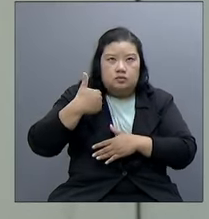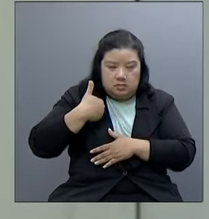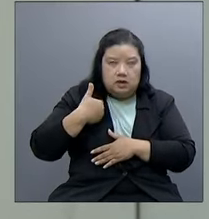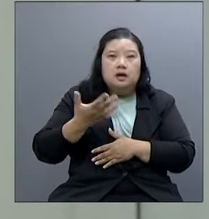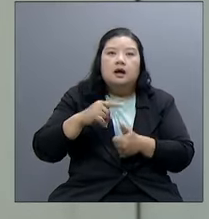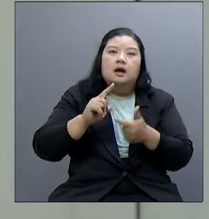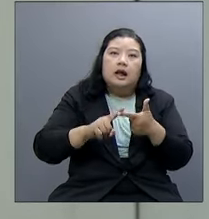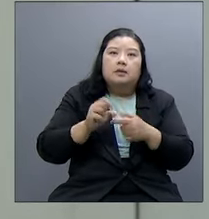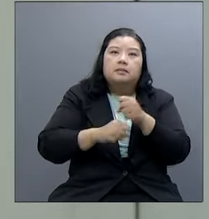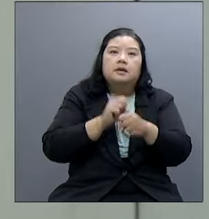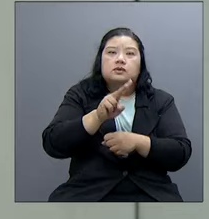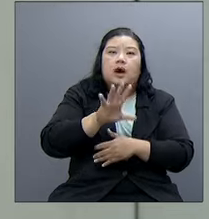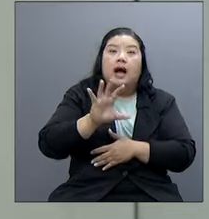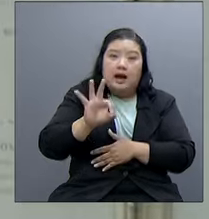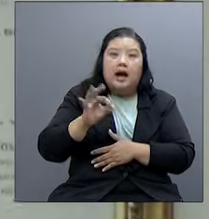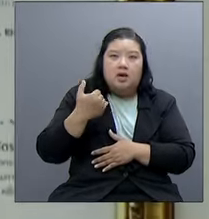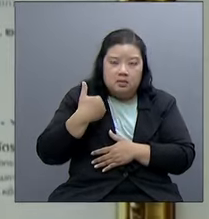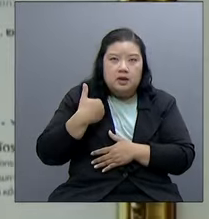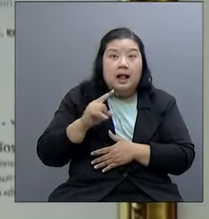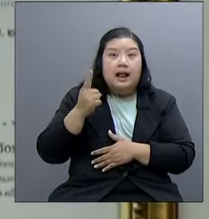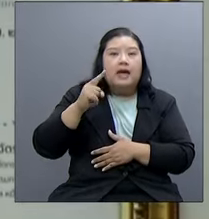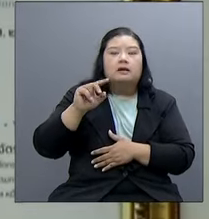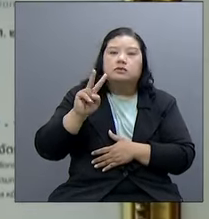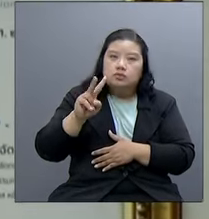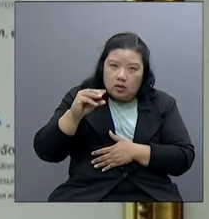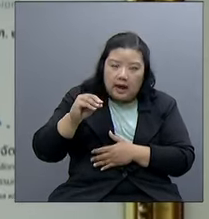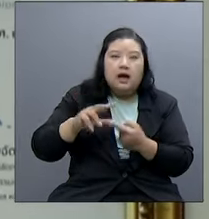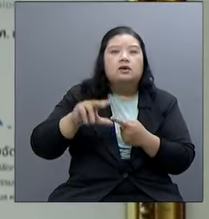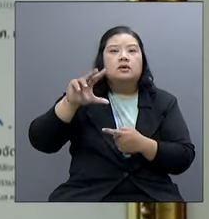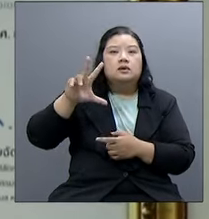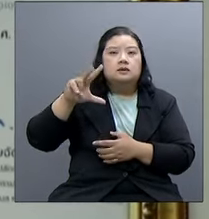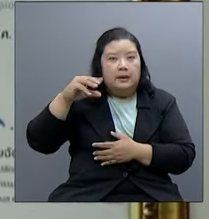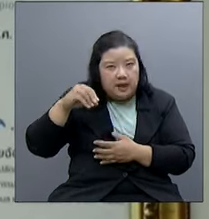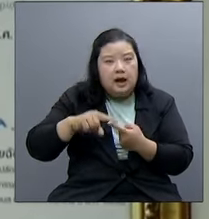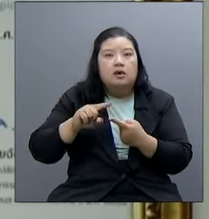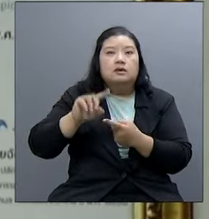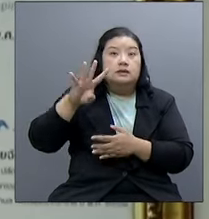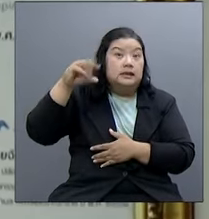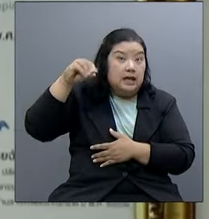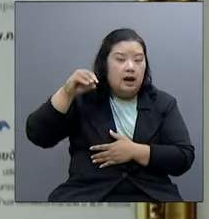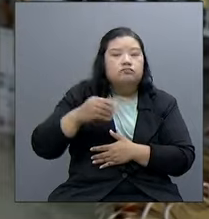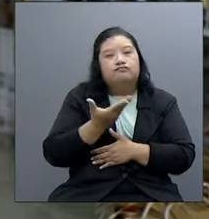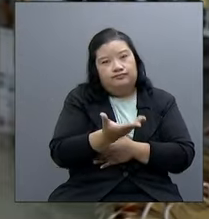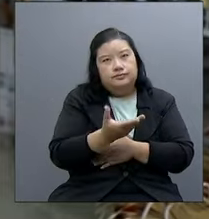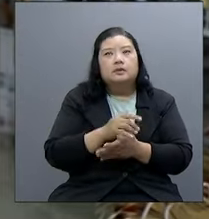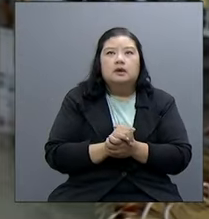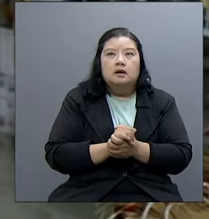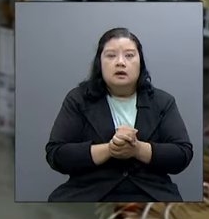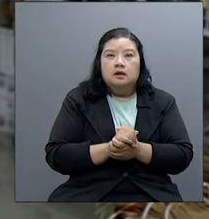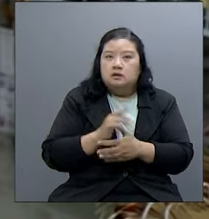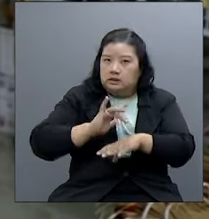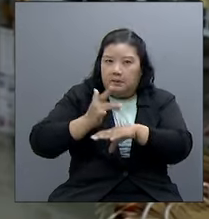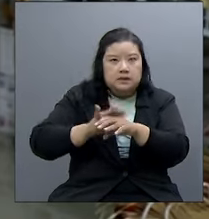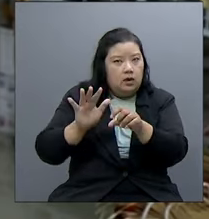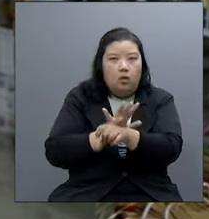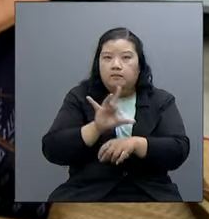555กาวตอนแรกเราก็ได้ 3 ม»แล้เราก็ได้ 4 ม มา tools ๆจุดเด็นก็คือวัสรุมาจากธรรชาต